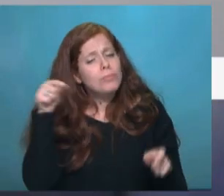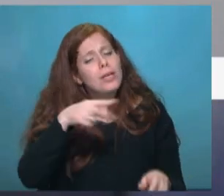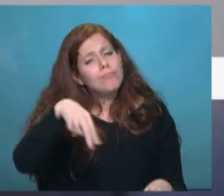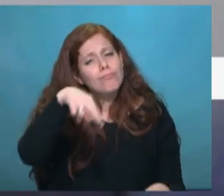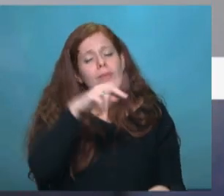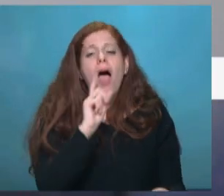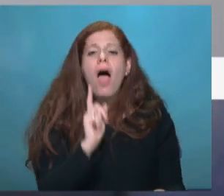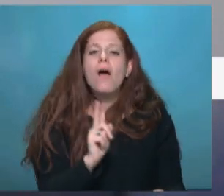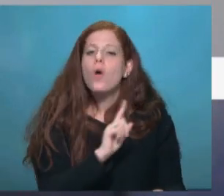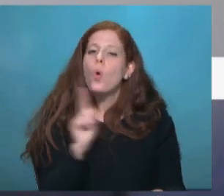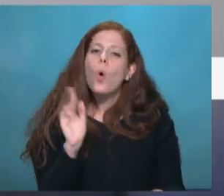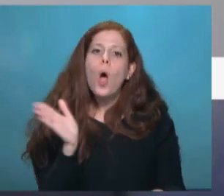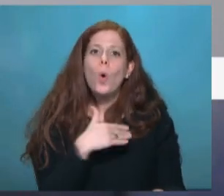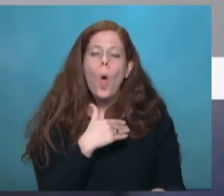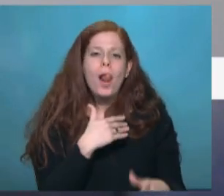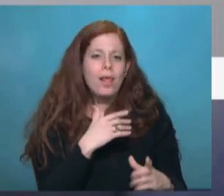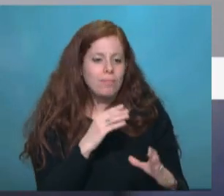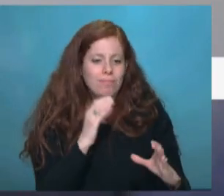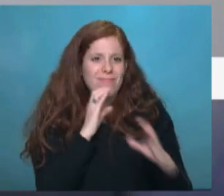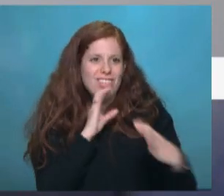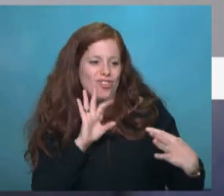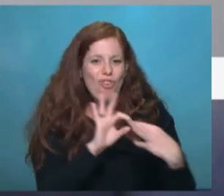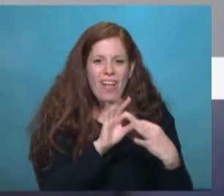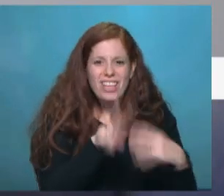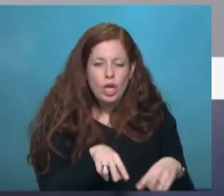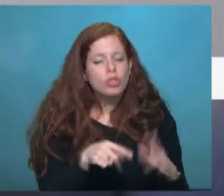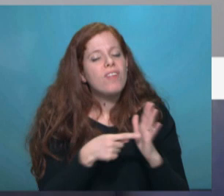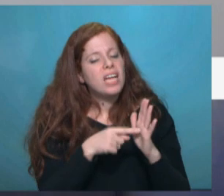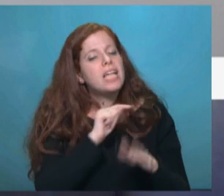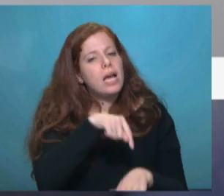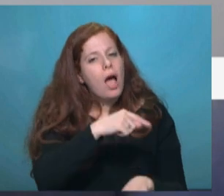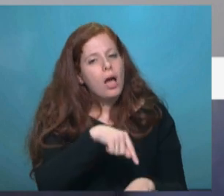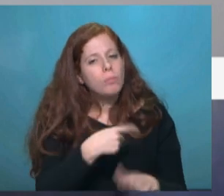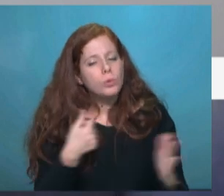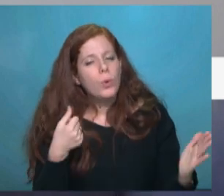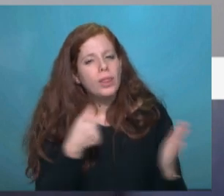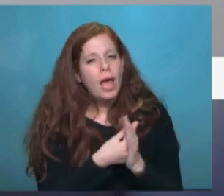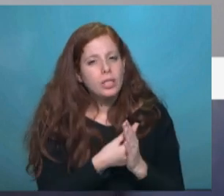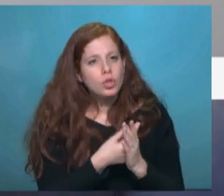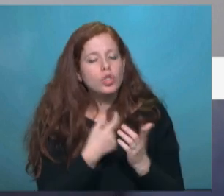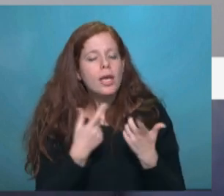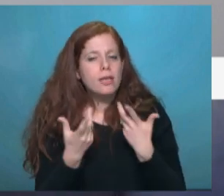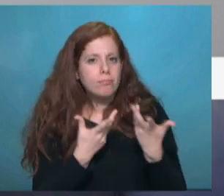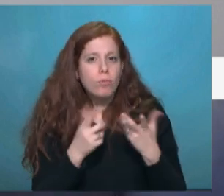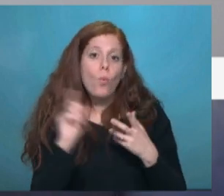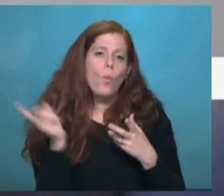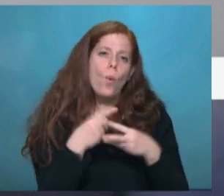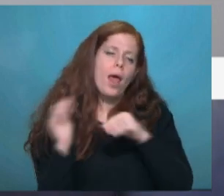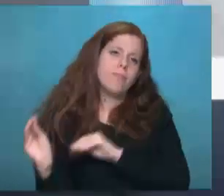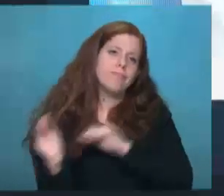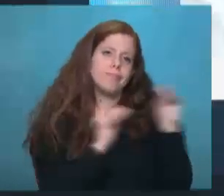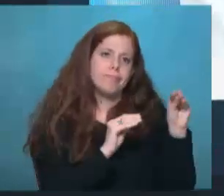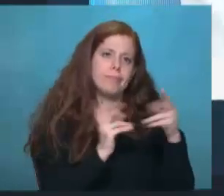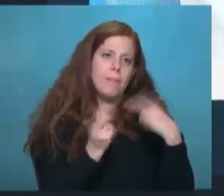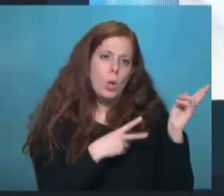כולו עם תקשורת, ולכן זה לקח מספר שעות עד שהם פונו כולם לבית החולים.